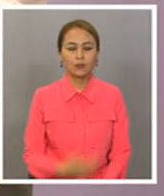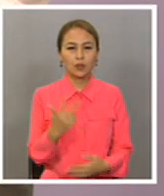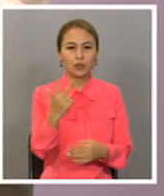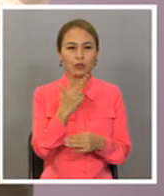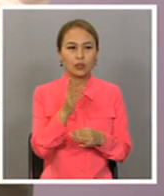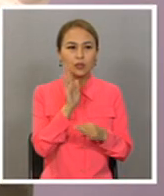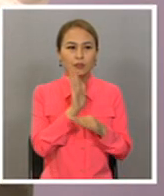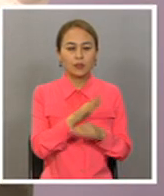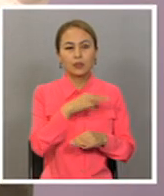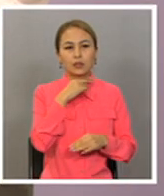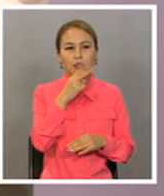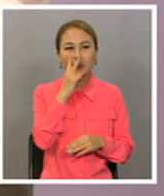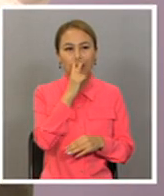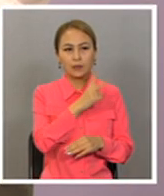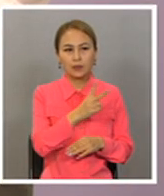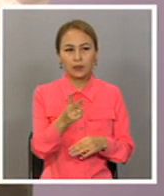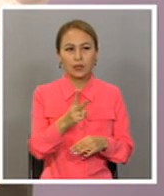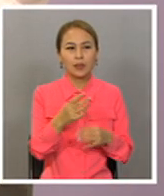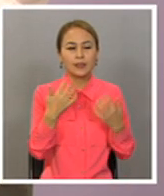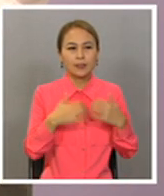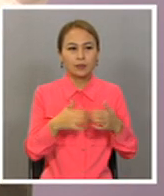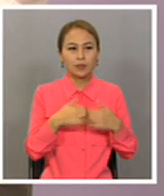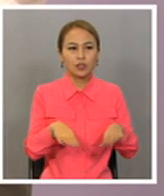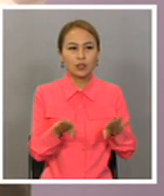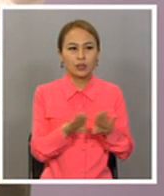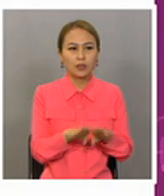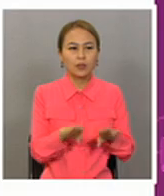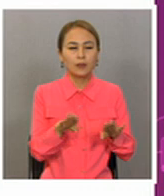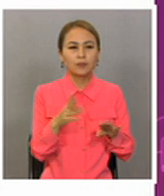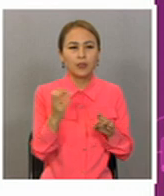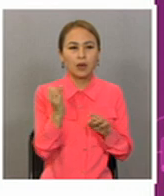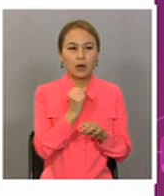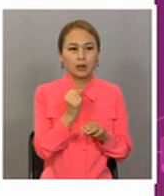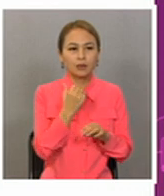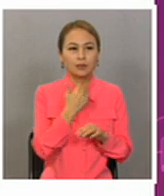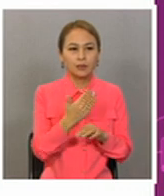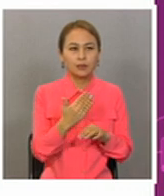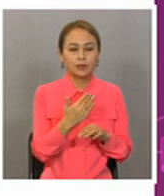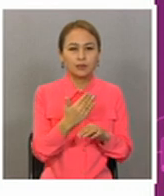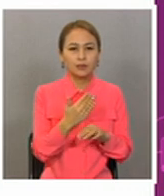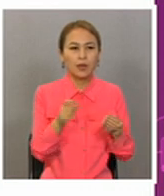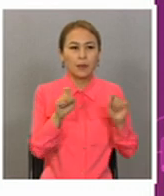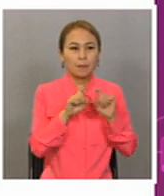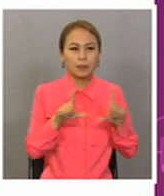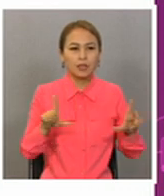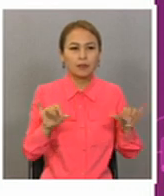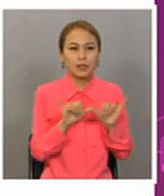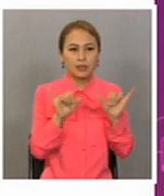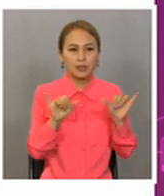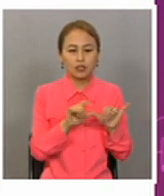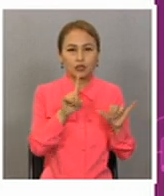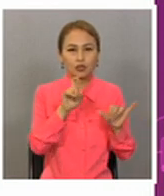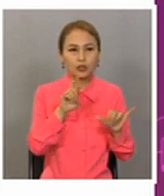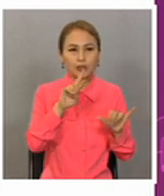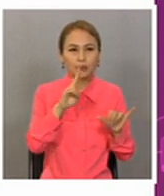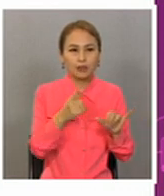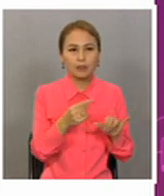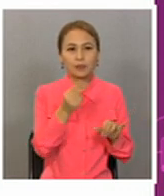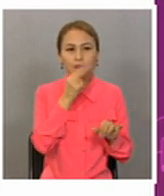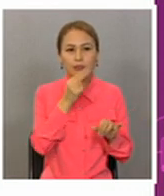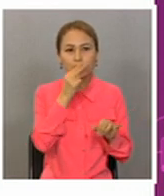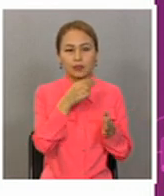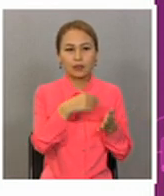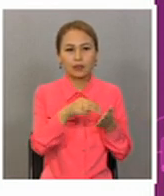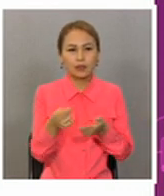nazar aldaraq. Esepti şığarındar. A nusqası. Mektep asxanasına 100 kilogram dändi